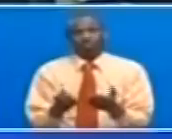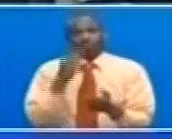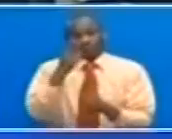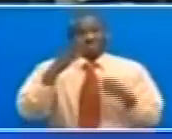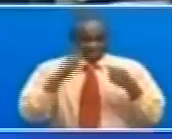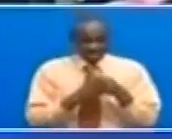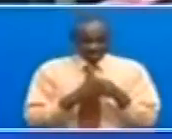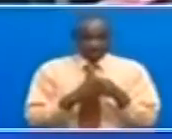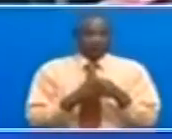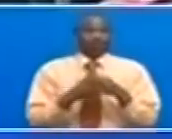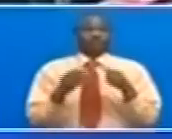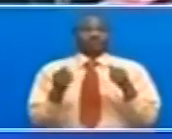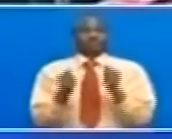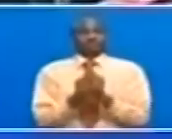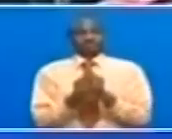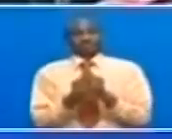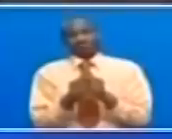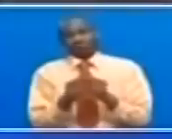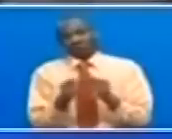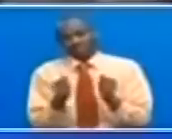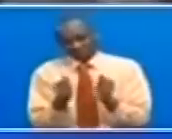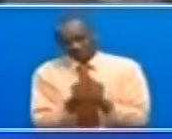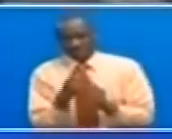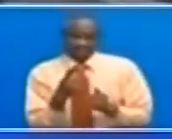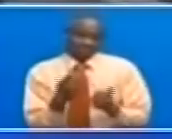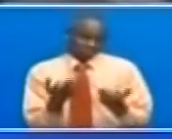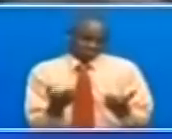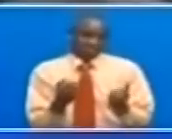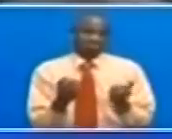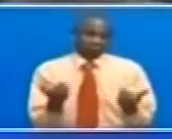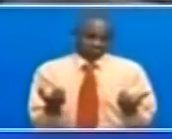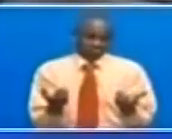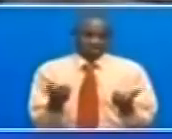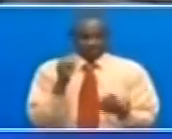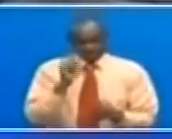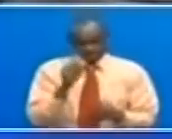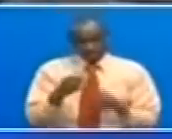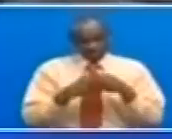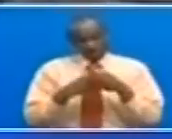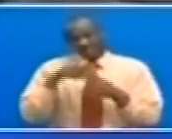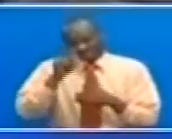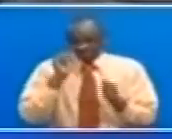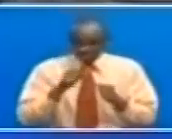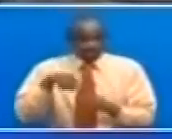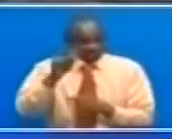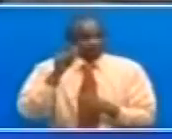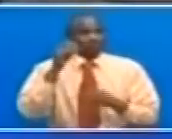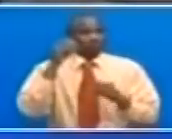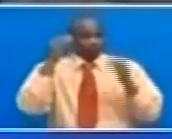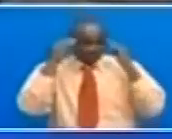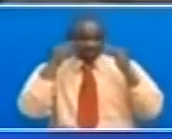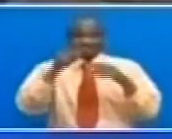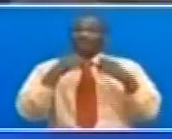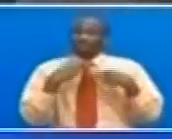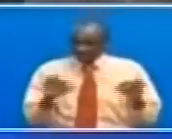29th of September 2015 for hearing. The president of the court is at liberty to consider